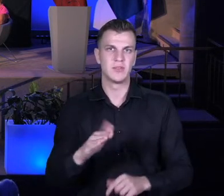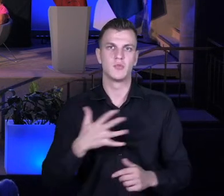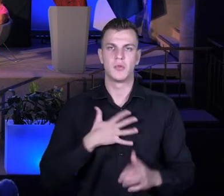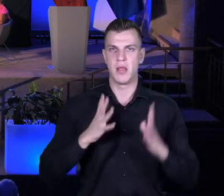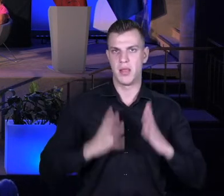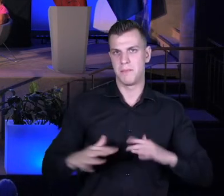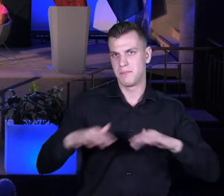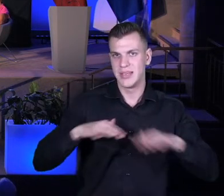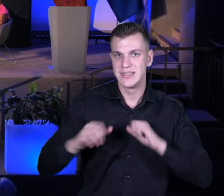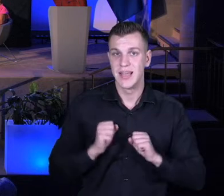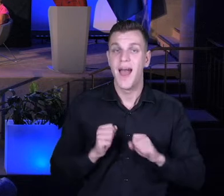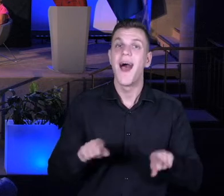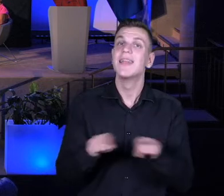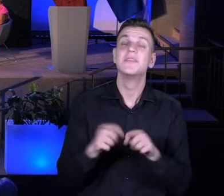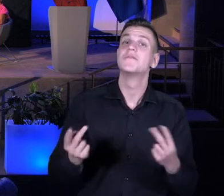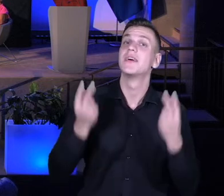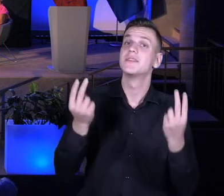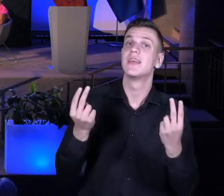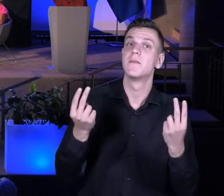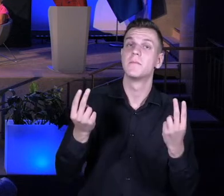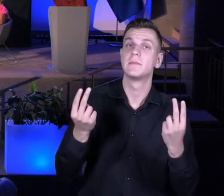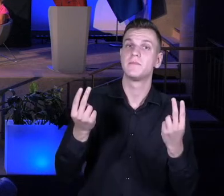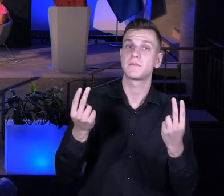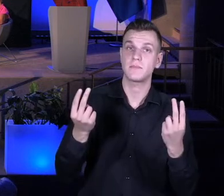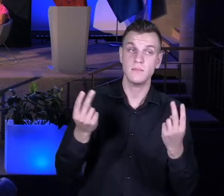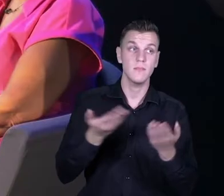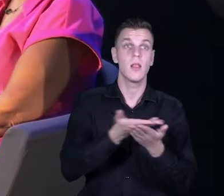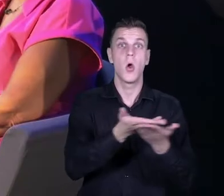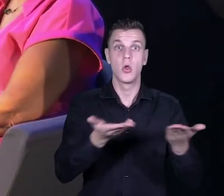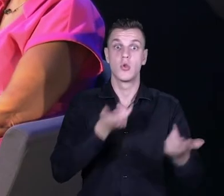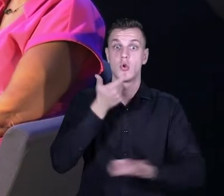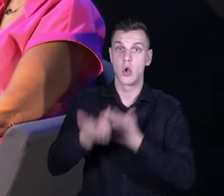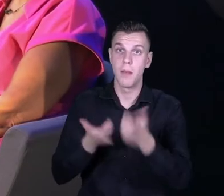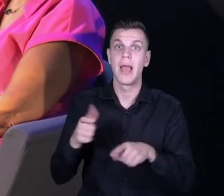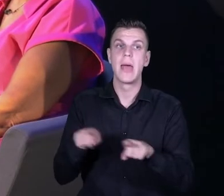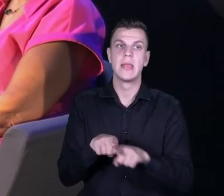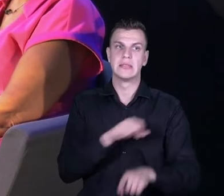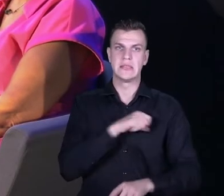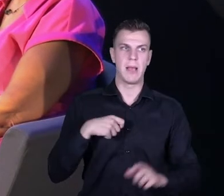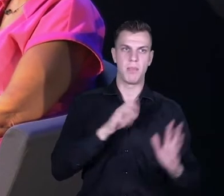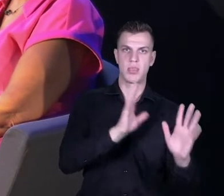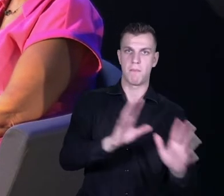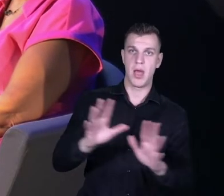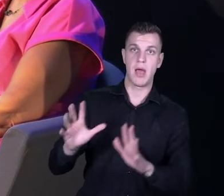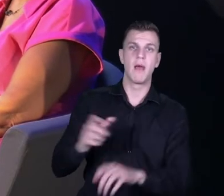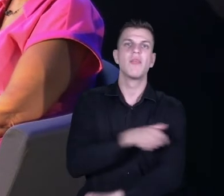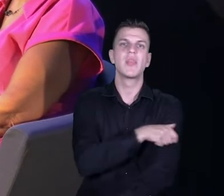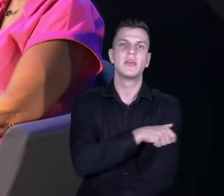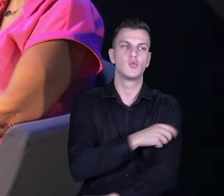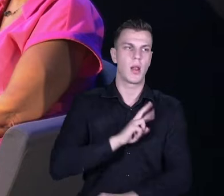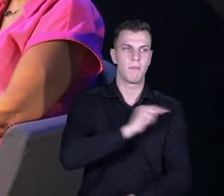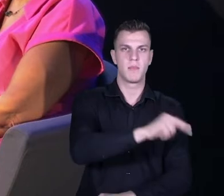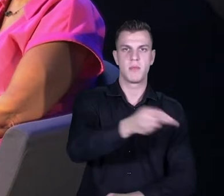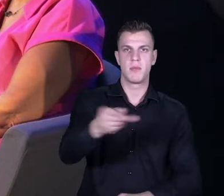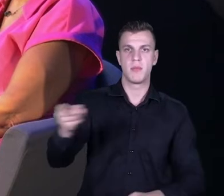co najważniejsze, to sami też i o nią dbają i mają dyżury, wyznaczają sobie, sprawują podobnie